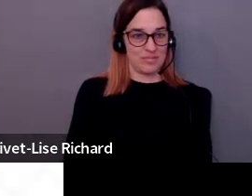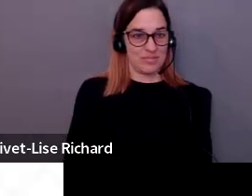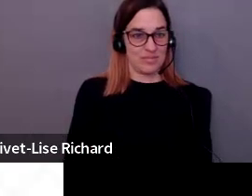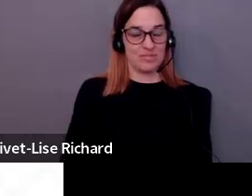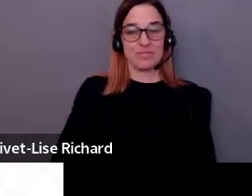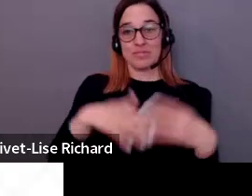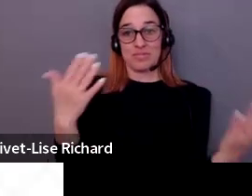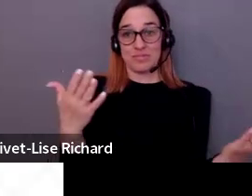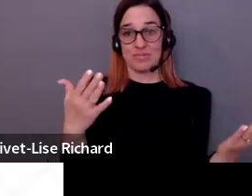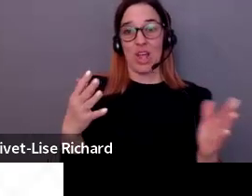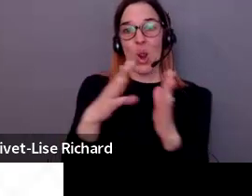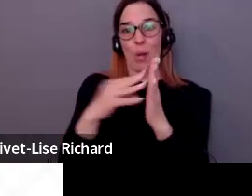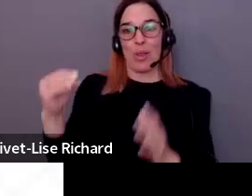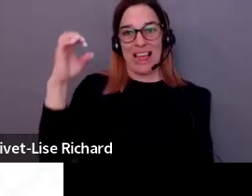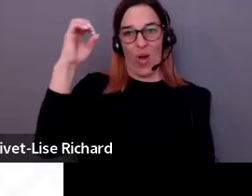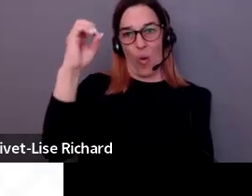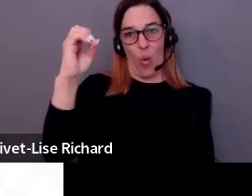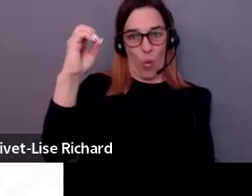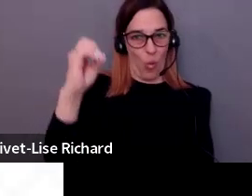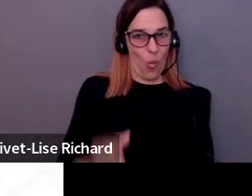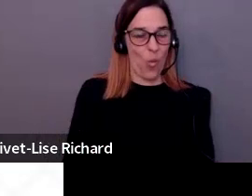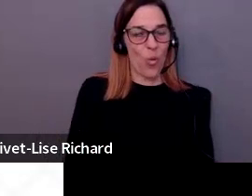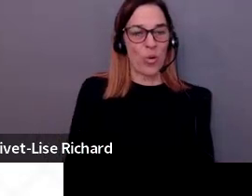Notre morphologie en haut,